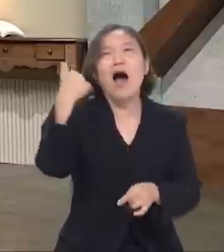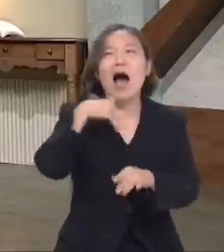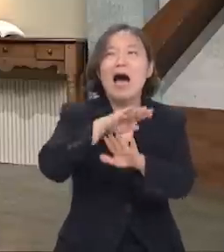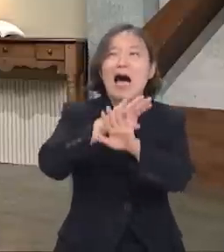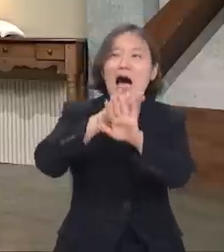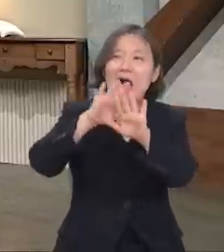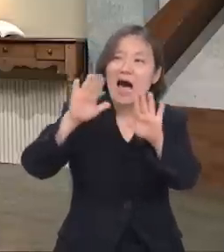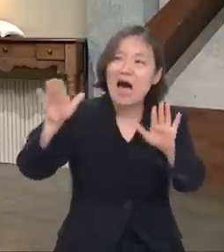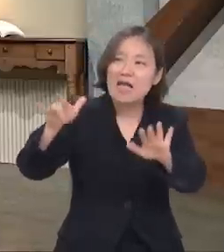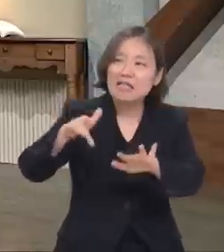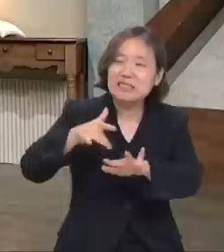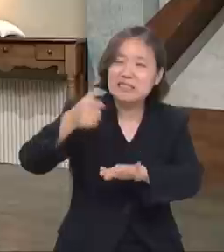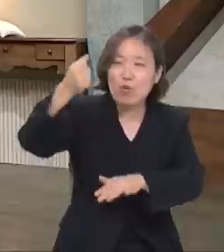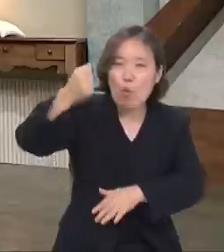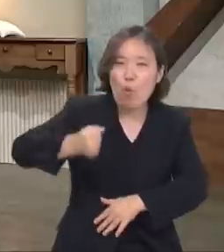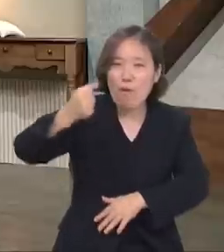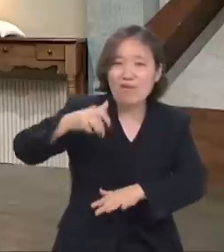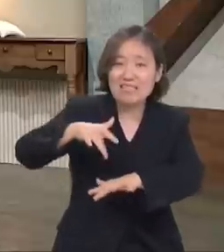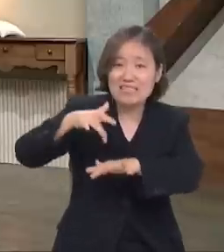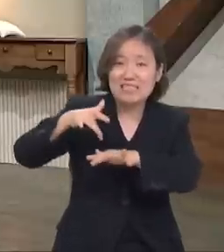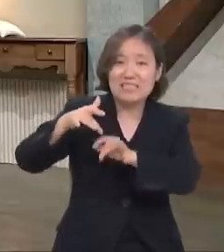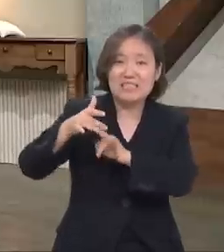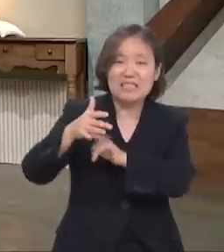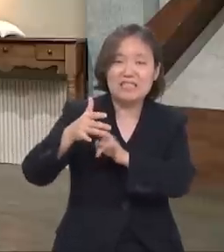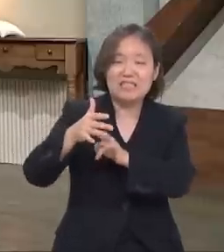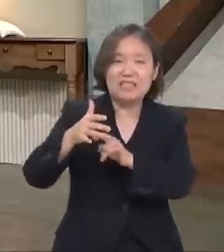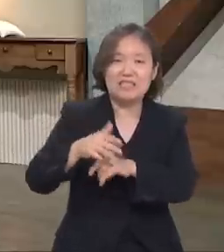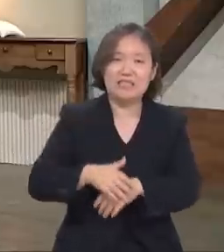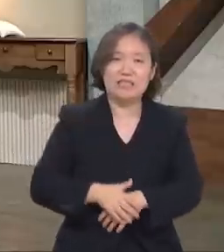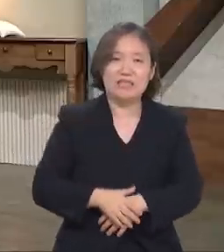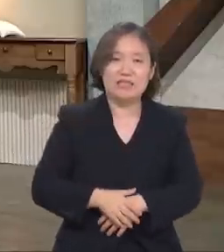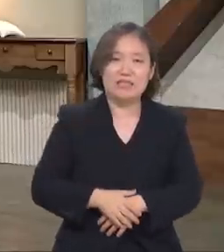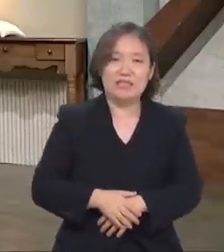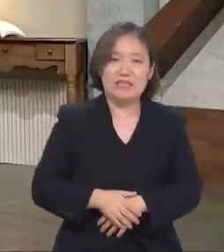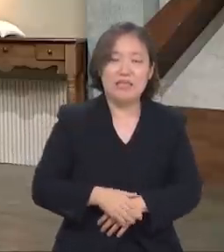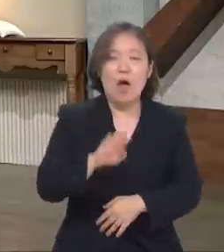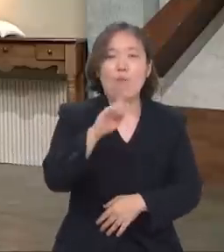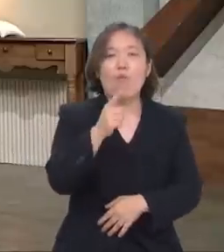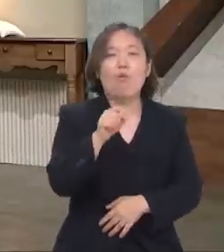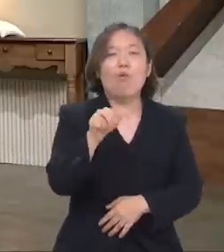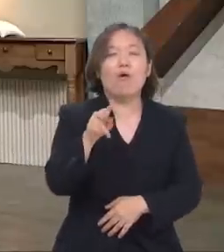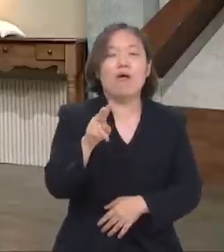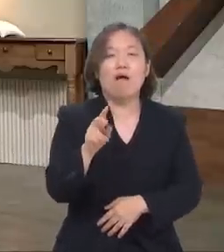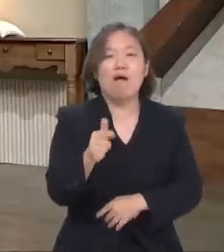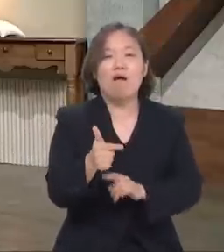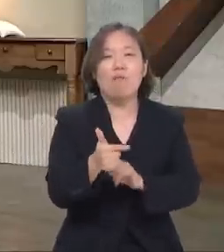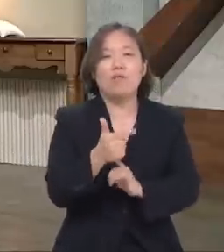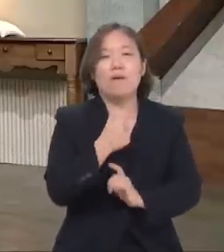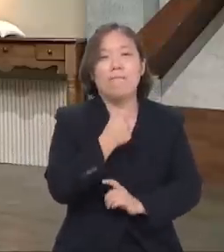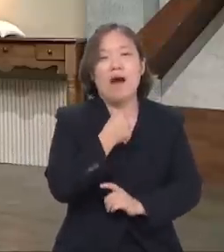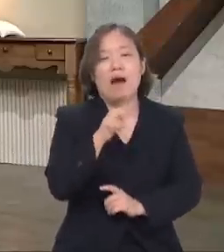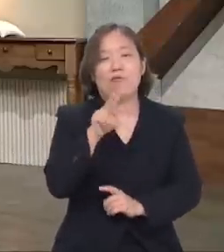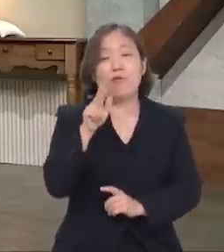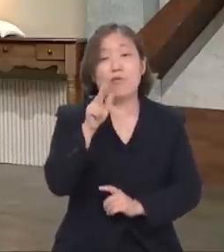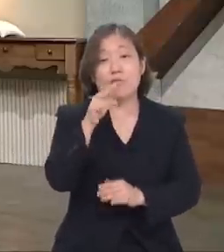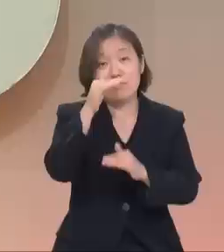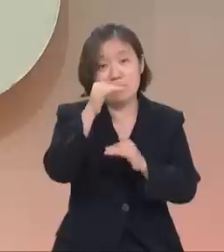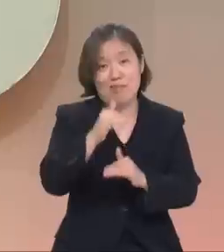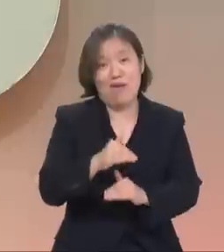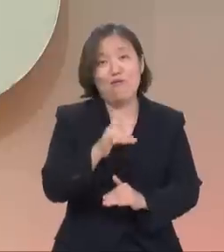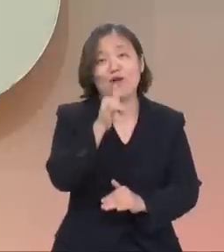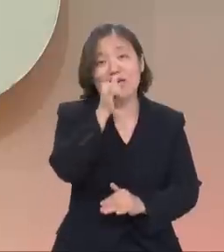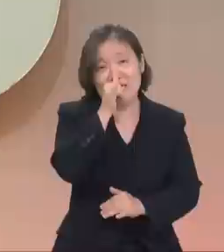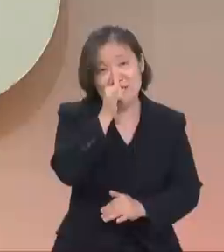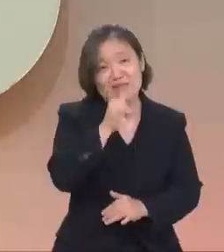하늘의 신들과 호흡 신장들과 다 함께 보현보살님이 발언하시는 내용이 나옵니다